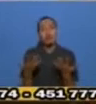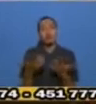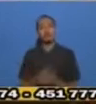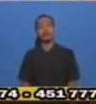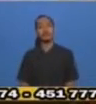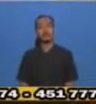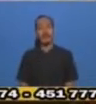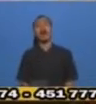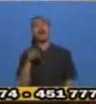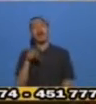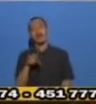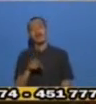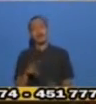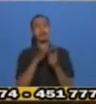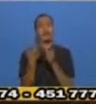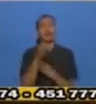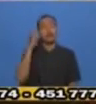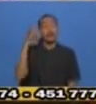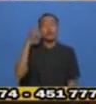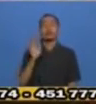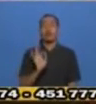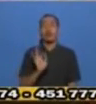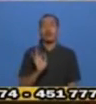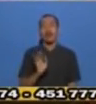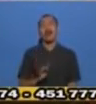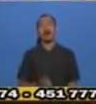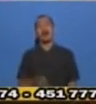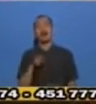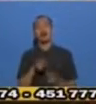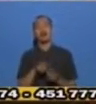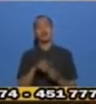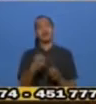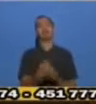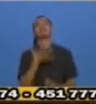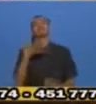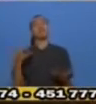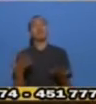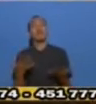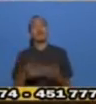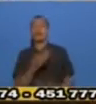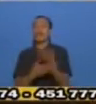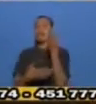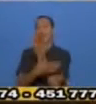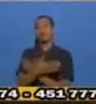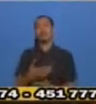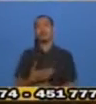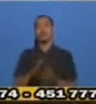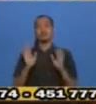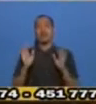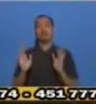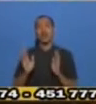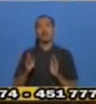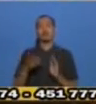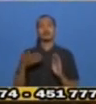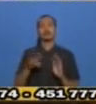orang. Maka soal vaksin ini pun akhirnya mereka juga tertinggal. Udah dia seperti itu ngapain harus diajak? Udah kayak gitu. Nah, kondisi-kondisi